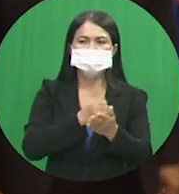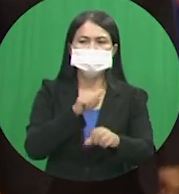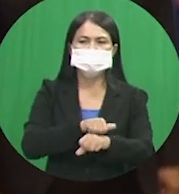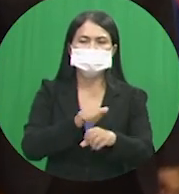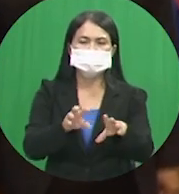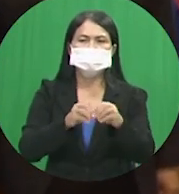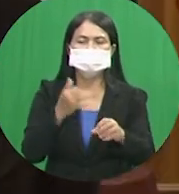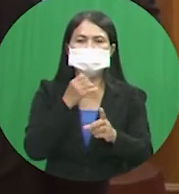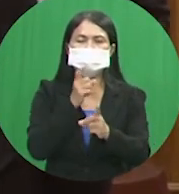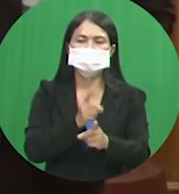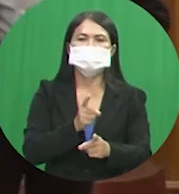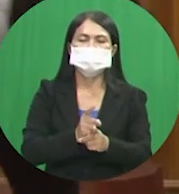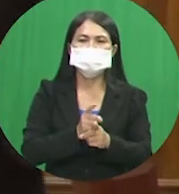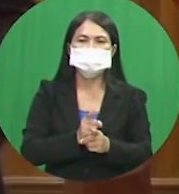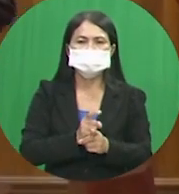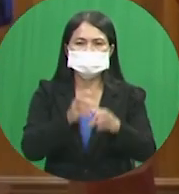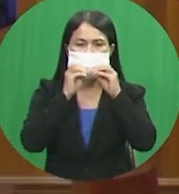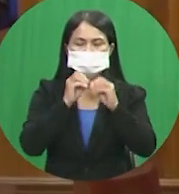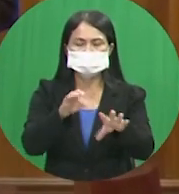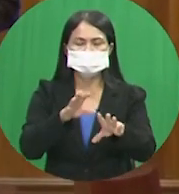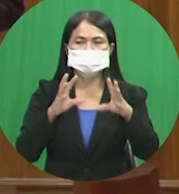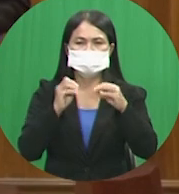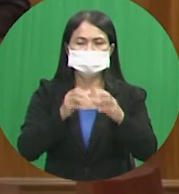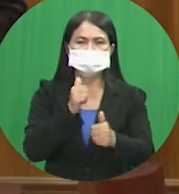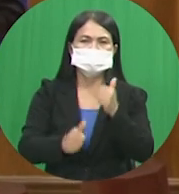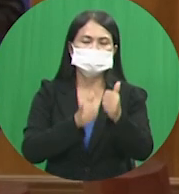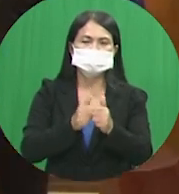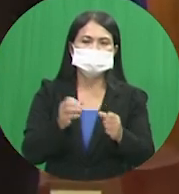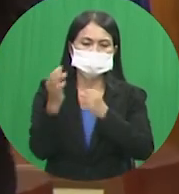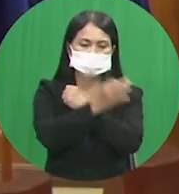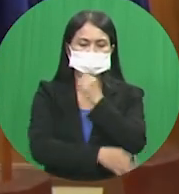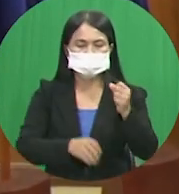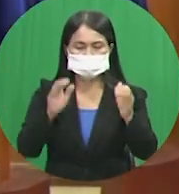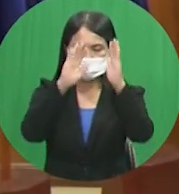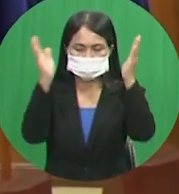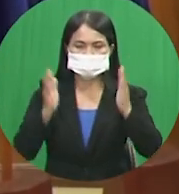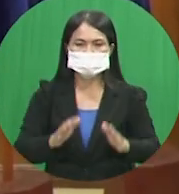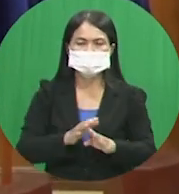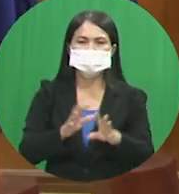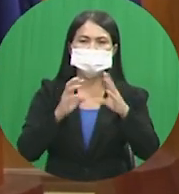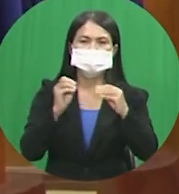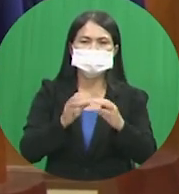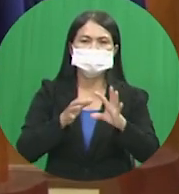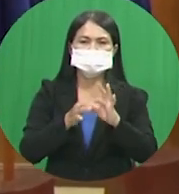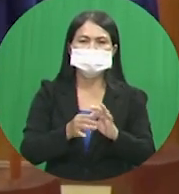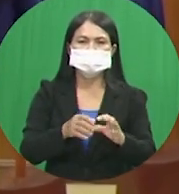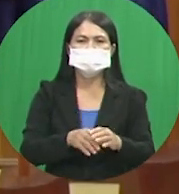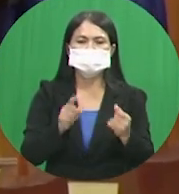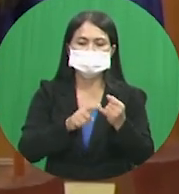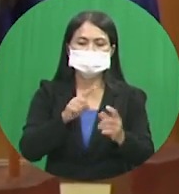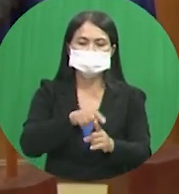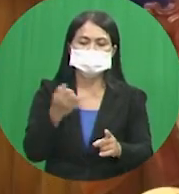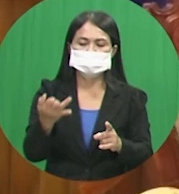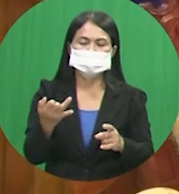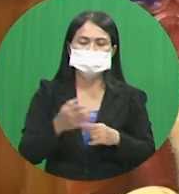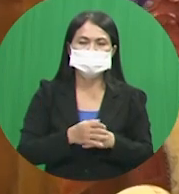การตัวข้อเตยขนมแคบสายปีการประชุมรัฐมนตรีกาบรเตียเซียนหนึ่งการประชุมเปียปอนนี้จองแค่กระด